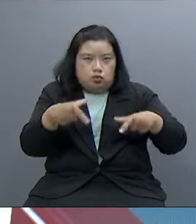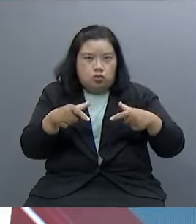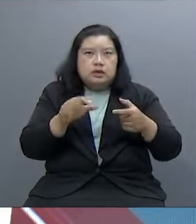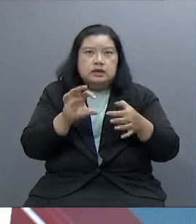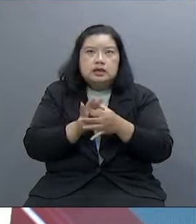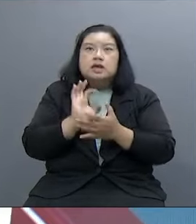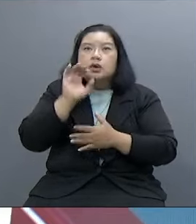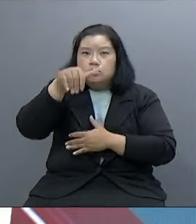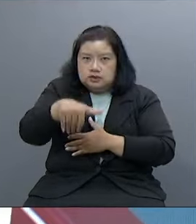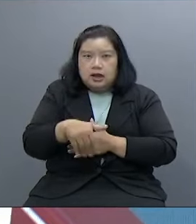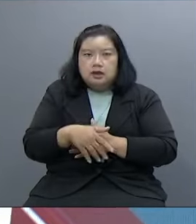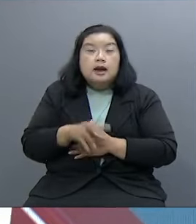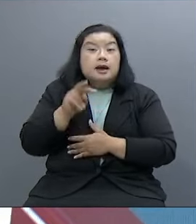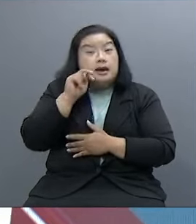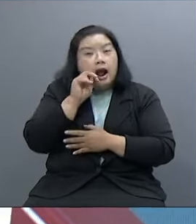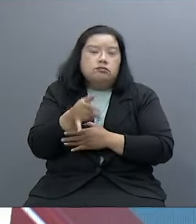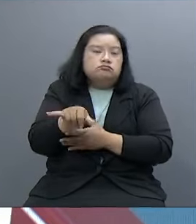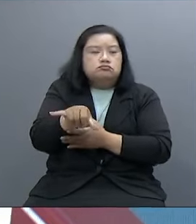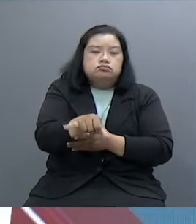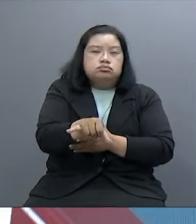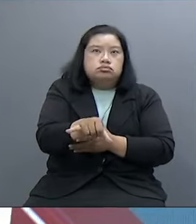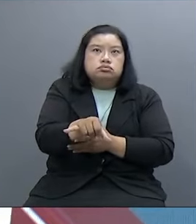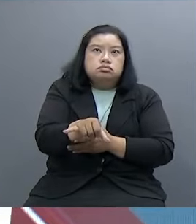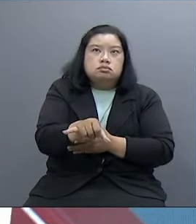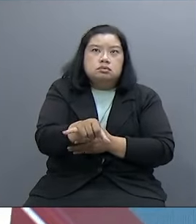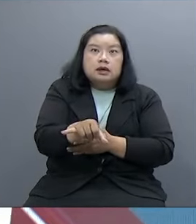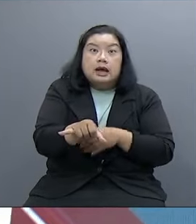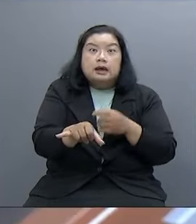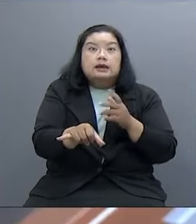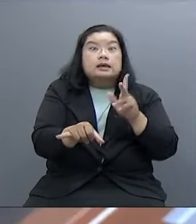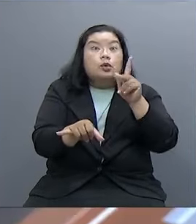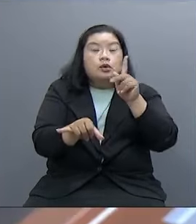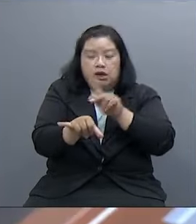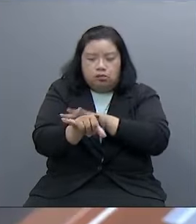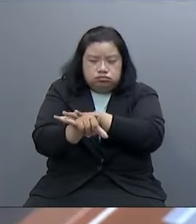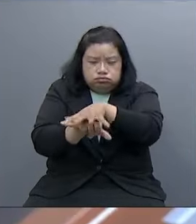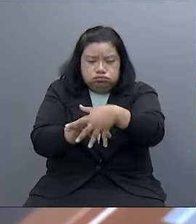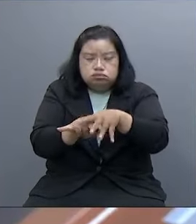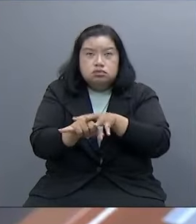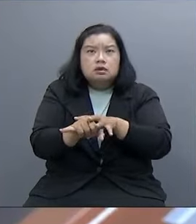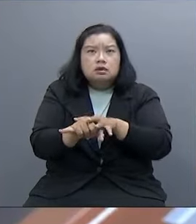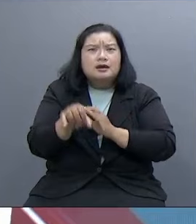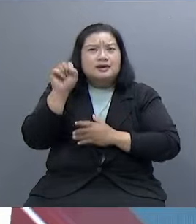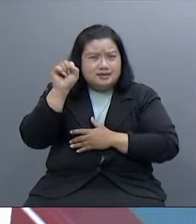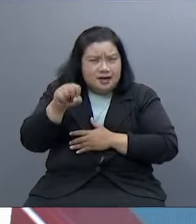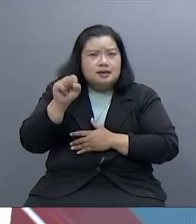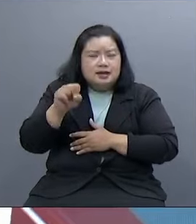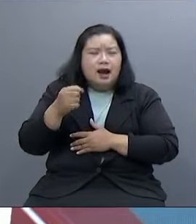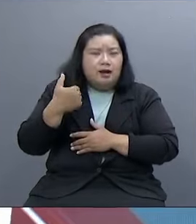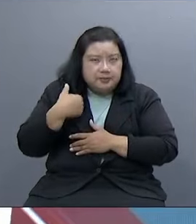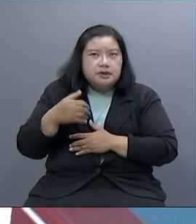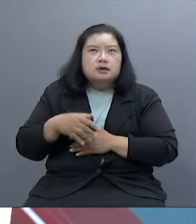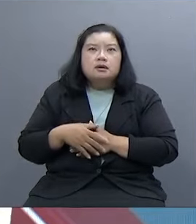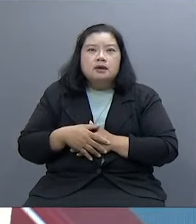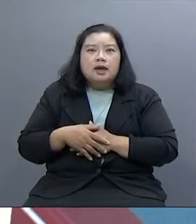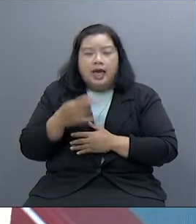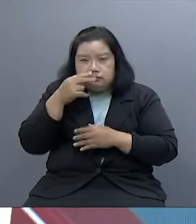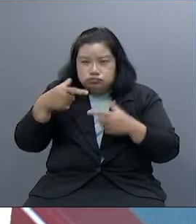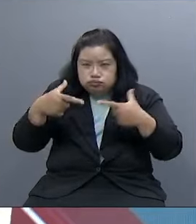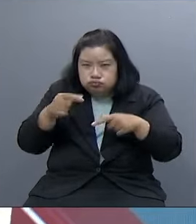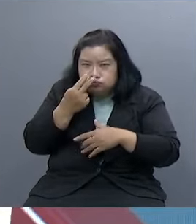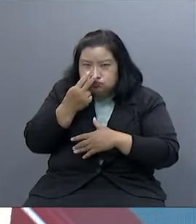แช่น้ำนานไม่ยอมขึ้นตะไคร้ขึ้น โอ้ยตะไคร้ขึ้นช้างเลย ตะไคร้ขึ้ น เล่นเป็นวันๆเนี่ยนะคะนาย